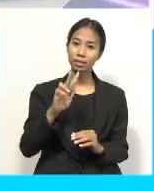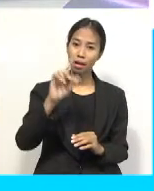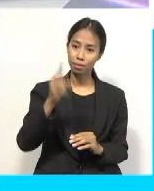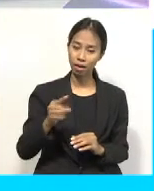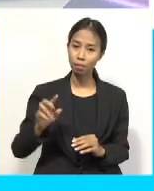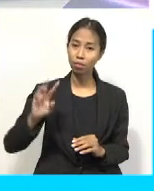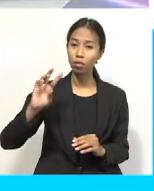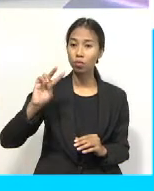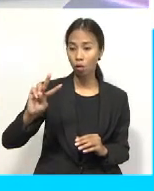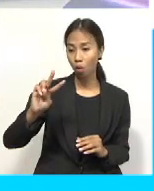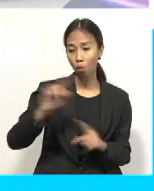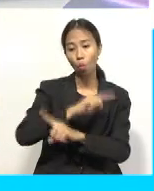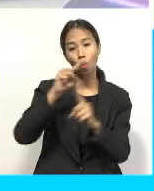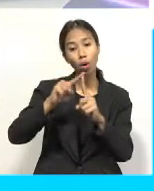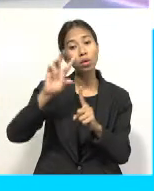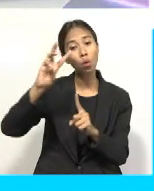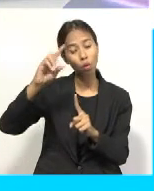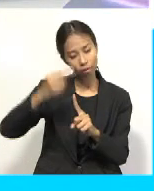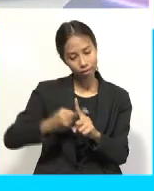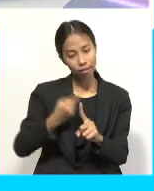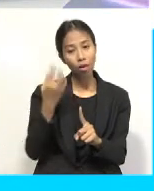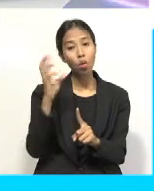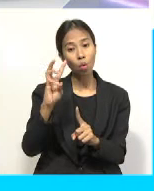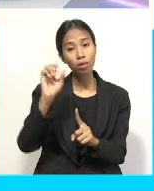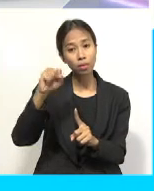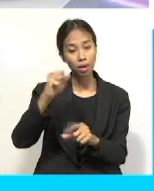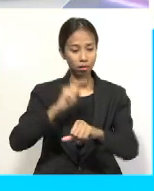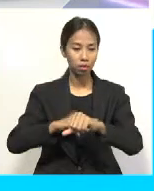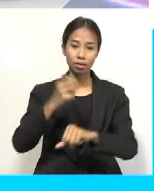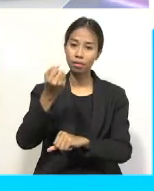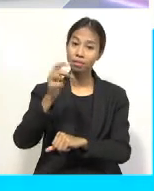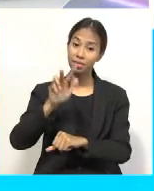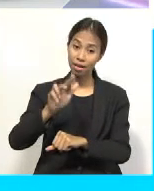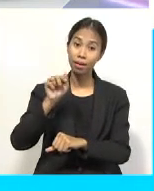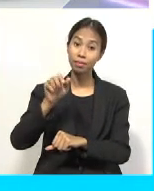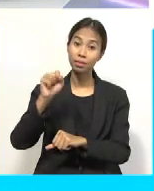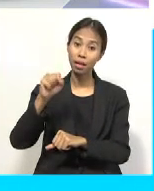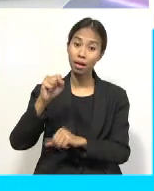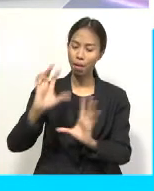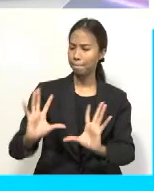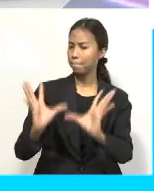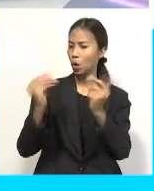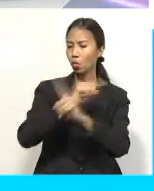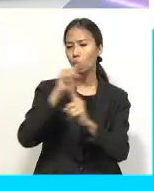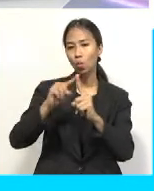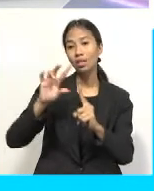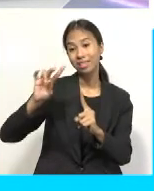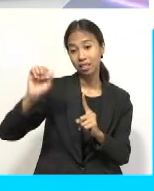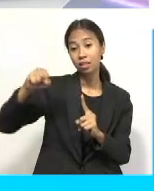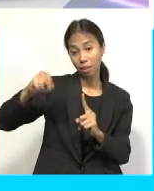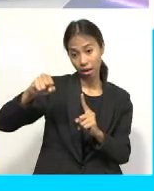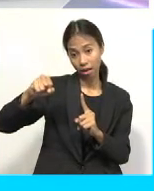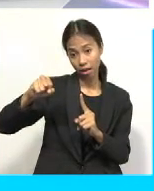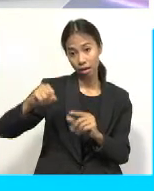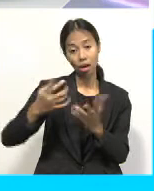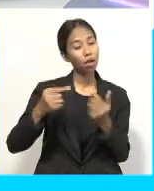3/2 ก็คือ6มิถุนายน ใช่ครับ ก็คือเวลา 13:00 นจะสิ้นสุดกัน Caring House ก็คือวันที่7มิถุนายนอันนี้ก็ยังเป็นแบบเดิมอยู่